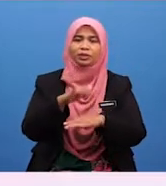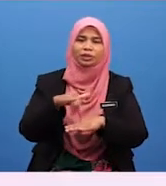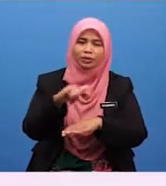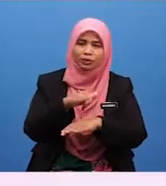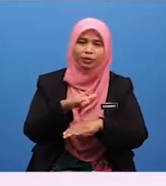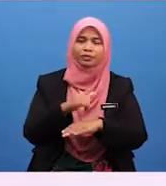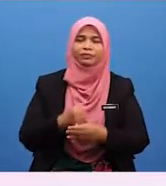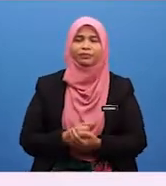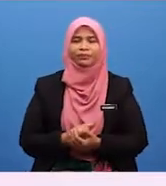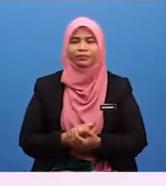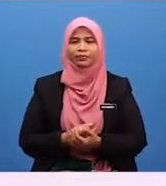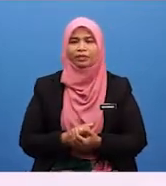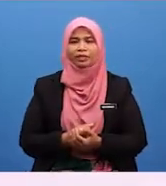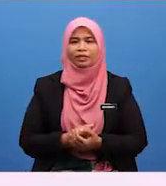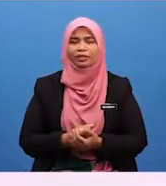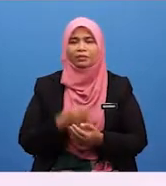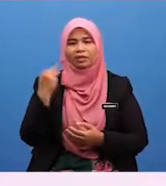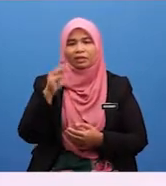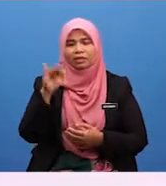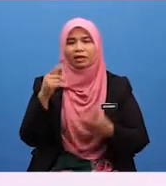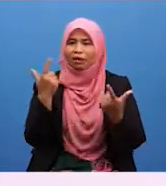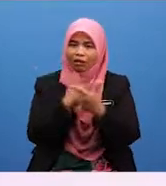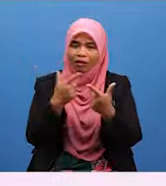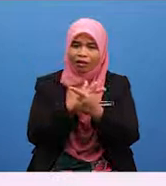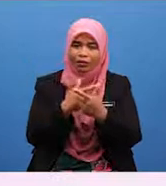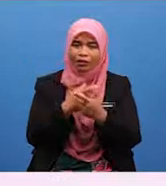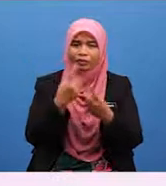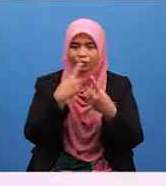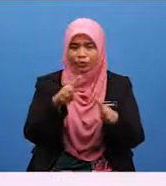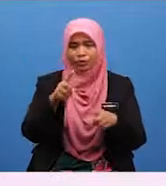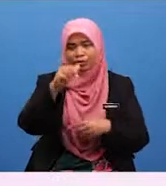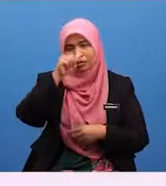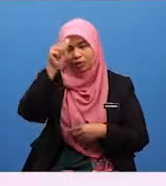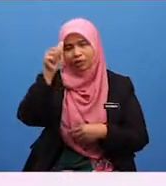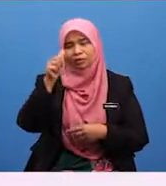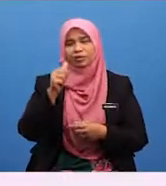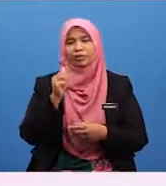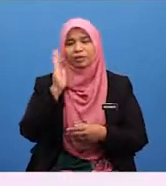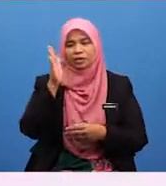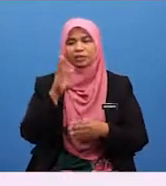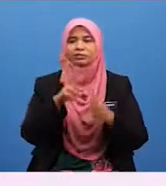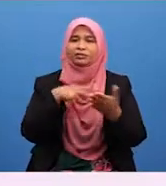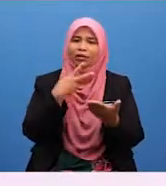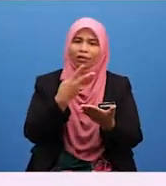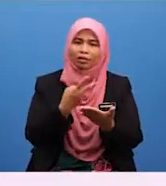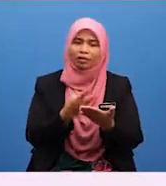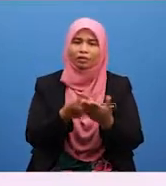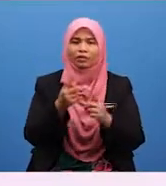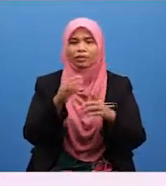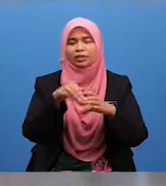murid-murid, mereka yang mengingkari perintah Allah SWT di dunia ini akan terjatuh ke dalam